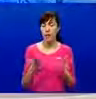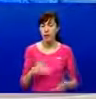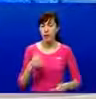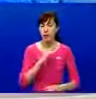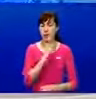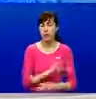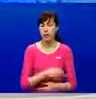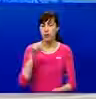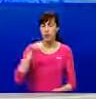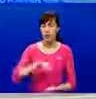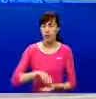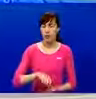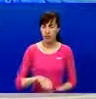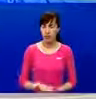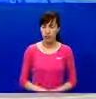сынады.